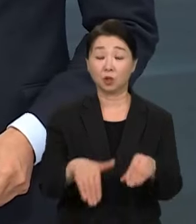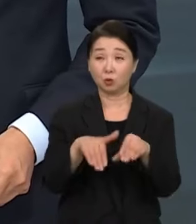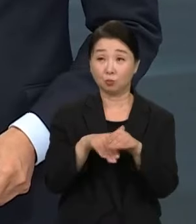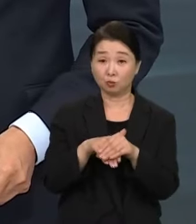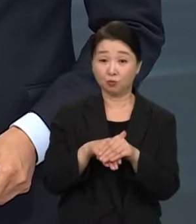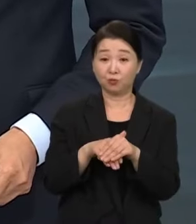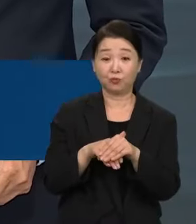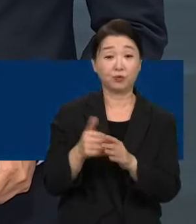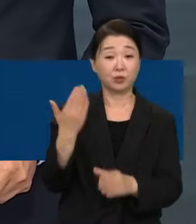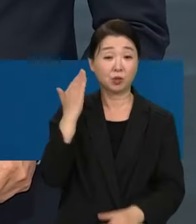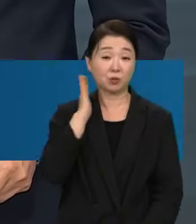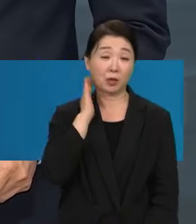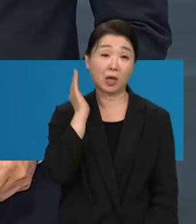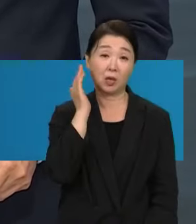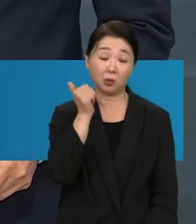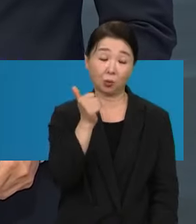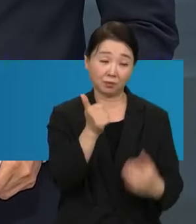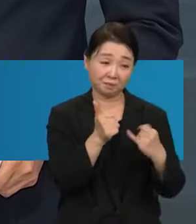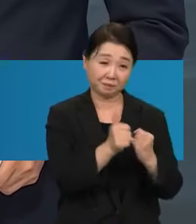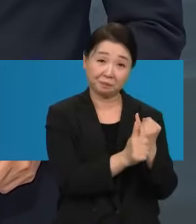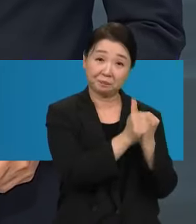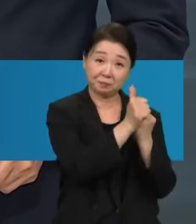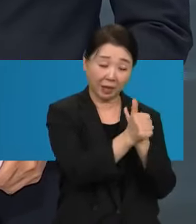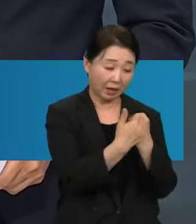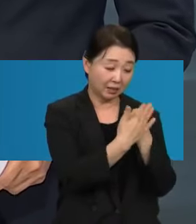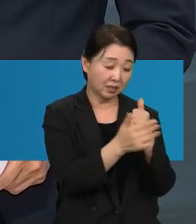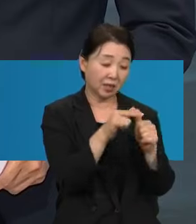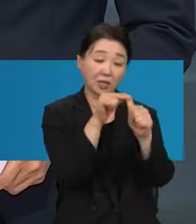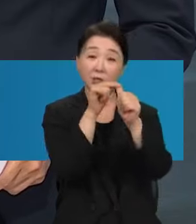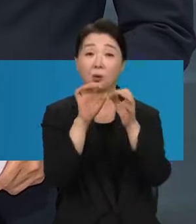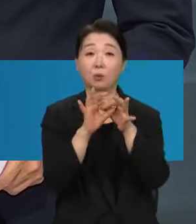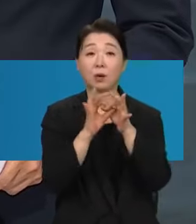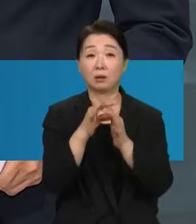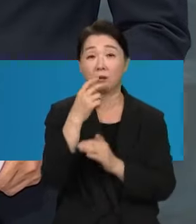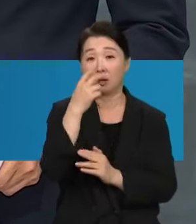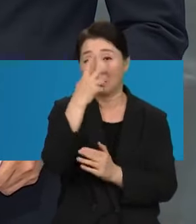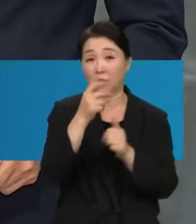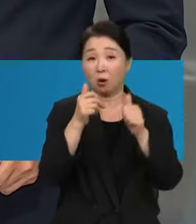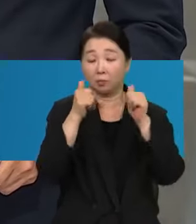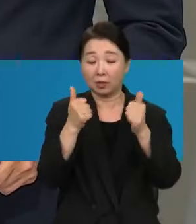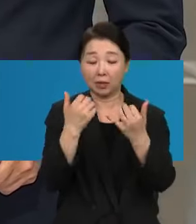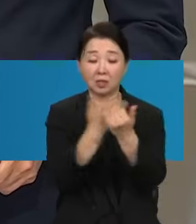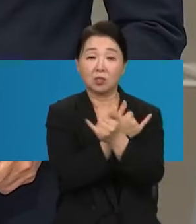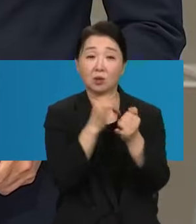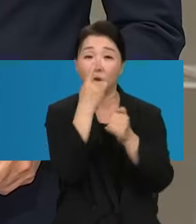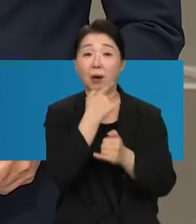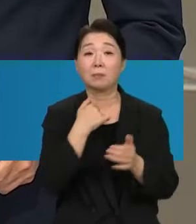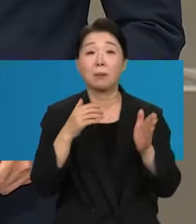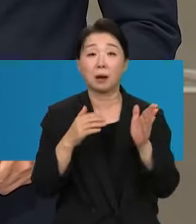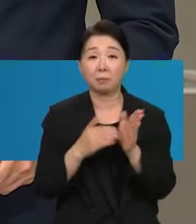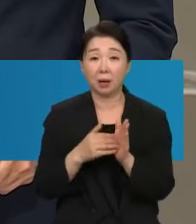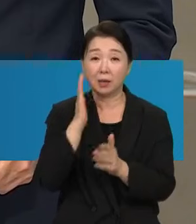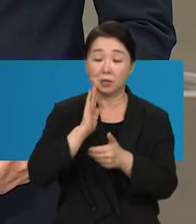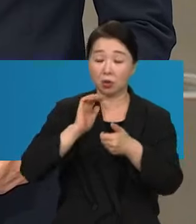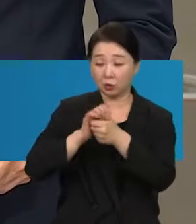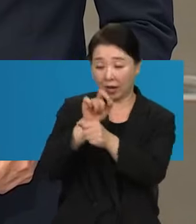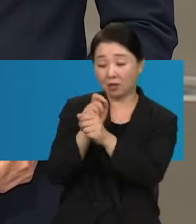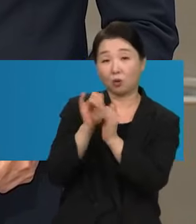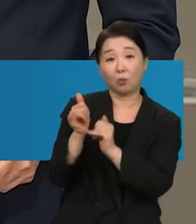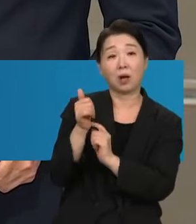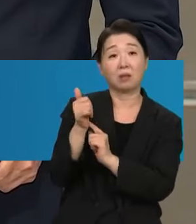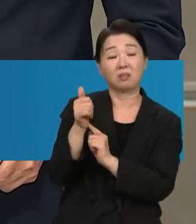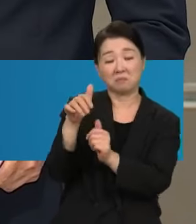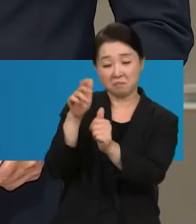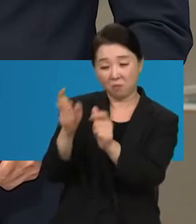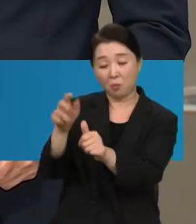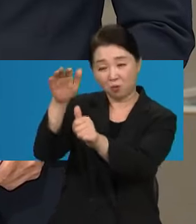문재인 전 대통령 전사위의 특혜 채용 의혹과 관련해 검찰이 당시 친인척 관리를 맡았던 전 청와대 행정관을